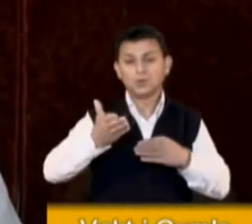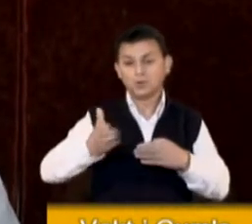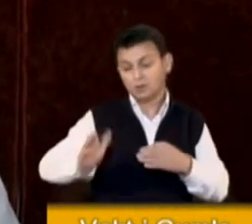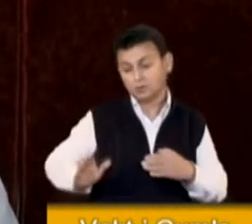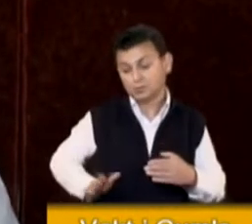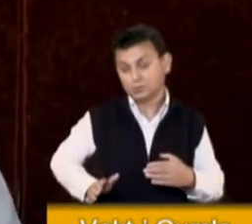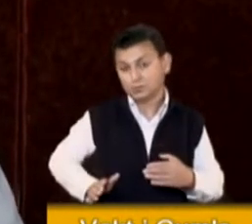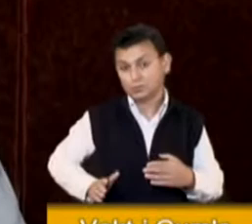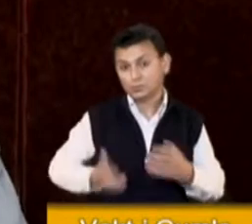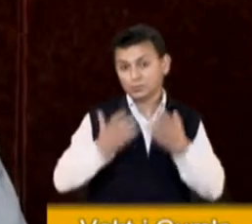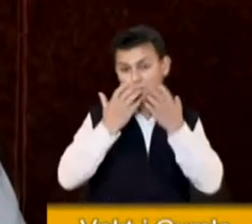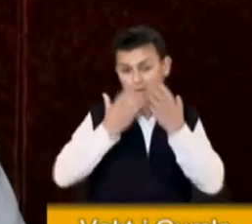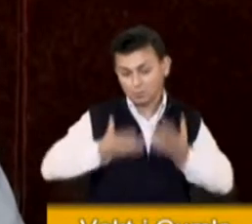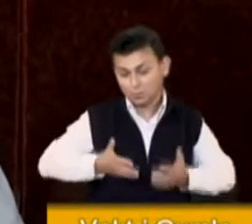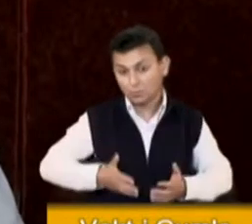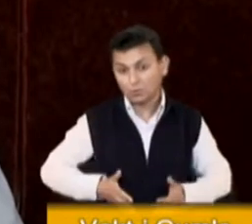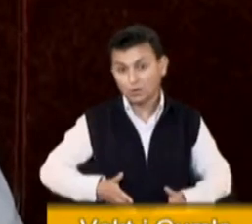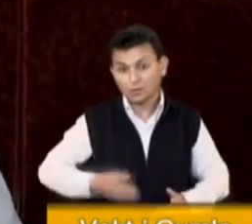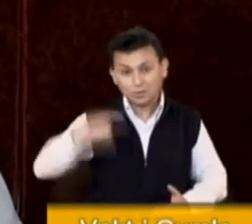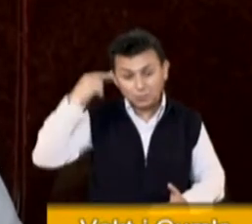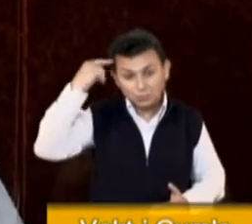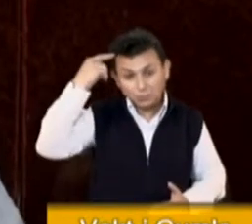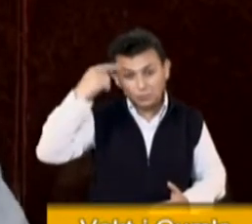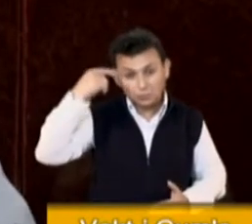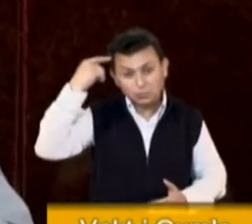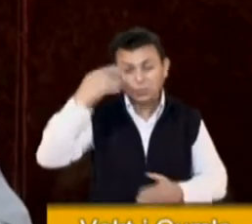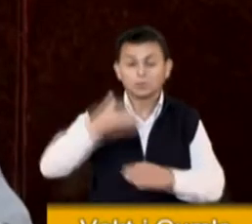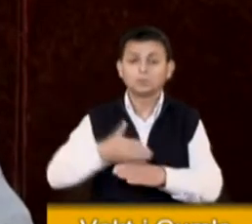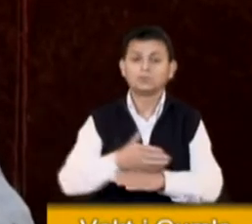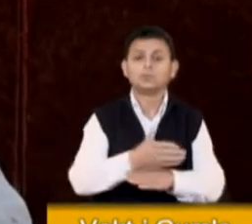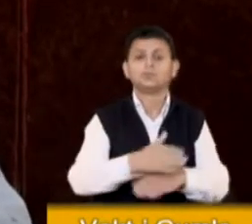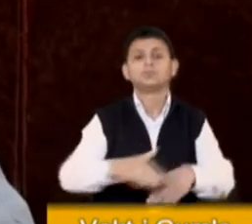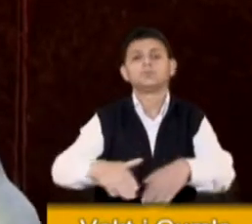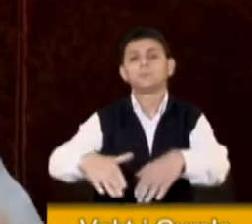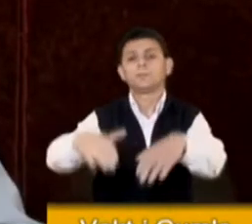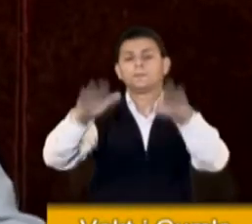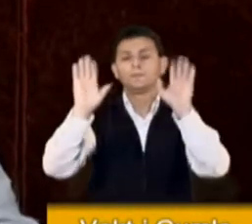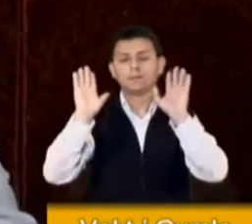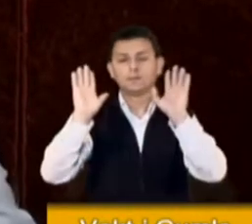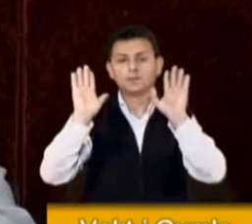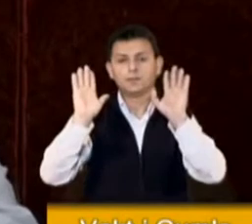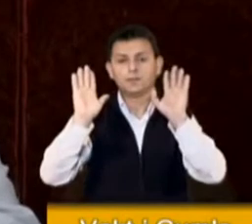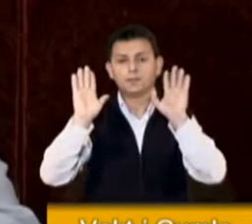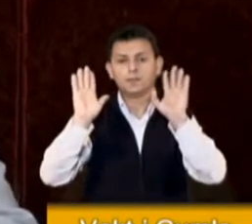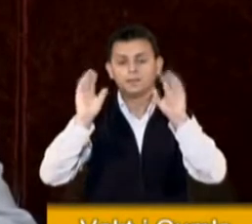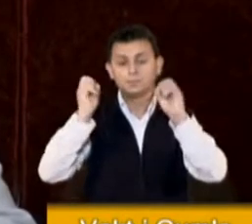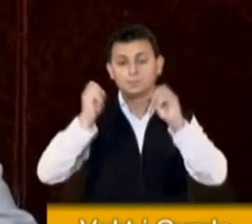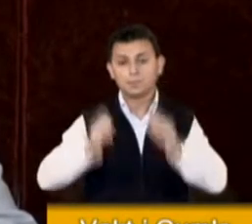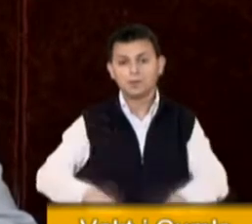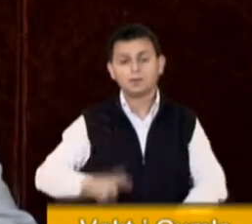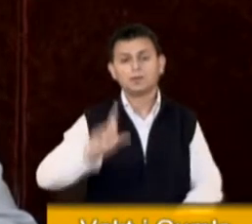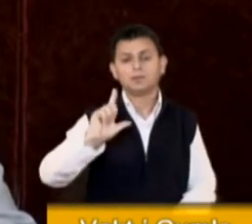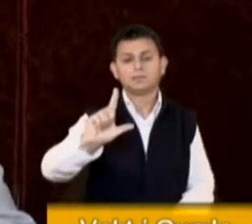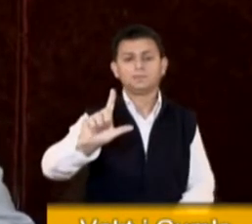ümit caiz değildir. Ve o şekilde de bir iltica manası olmadığı için terk edilmesi